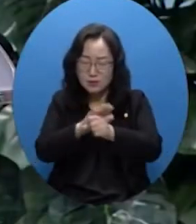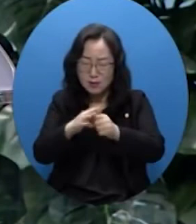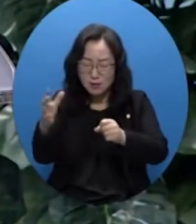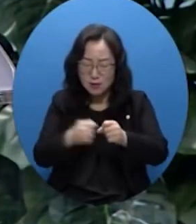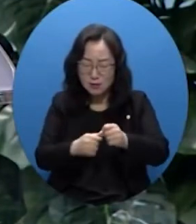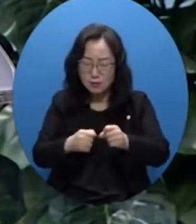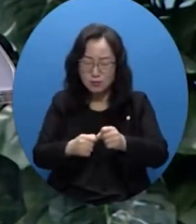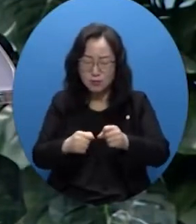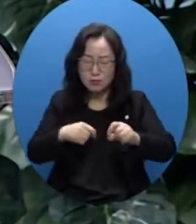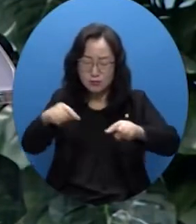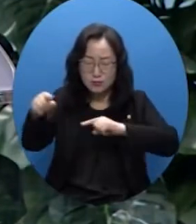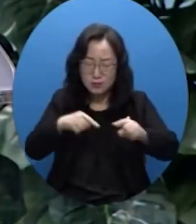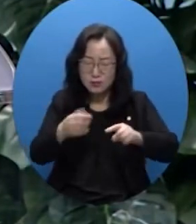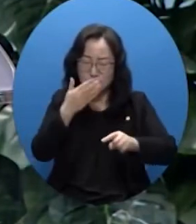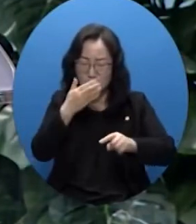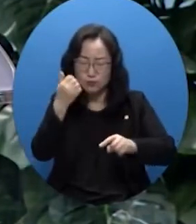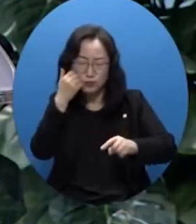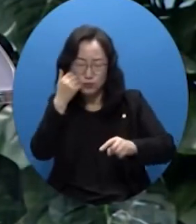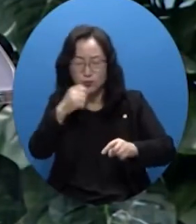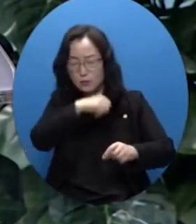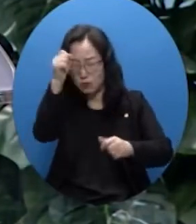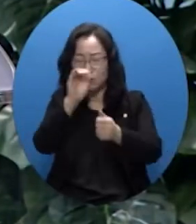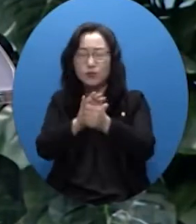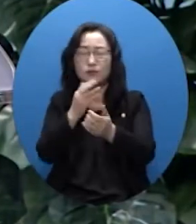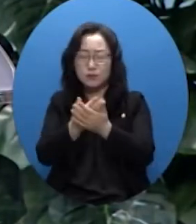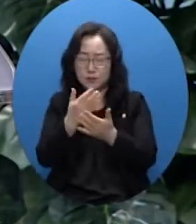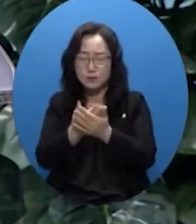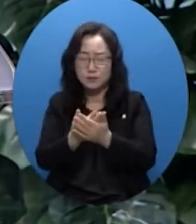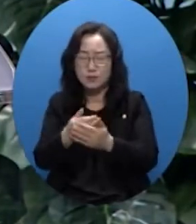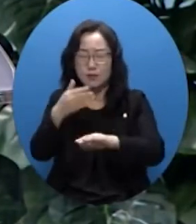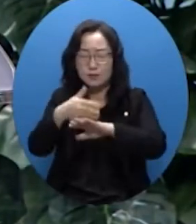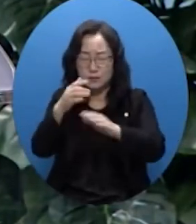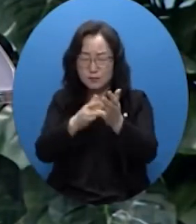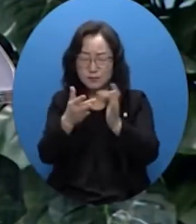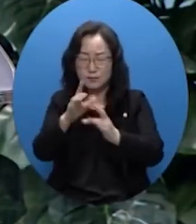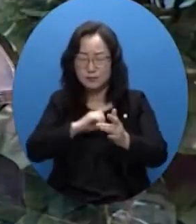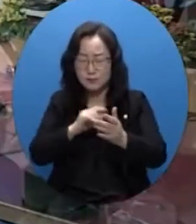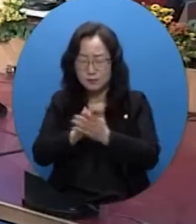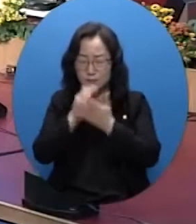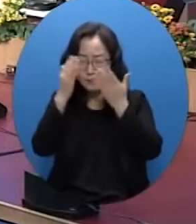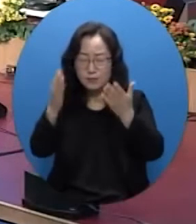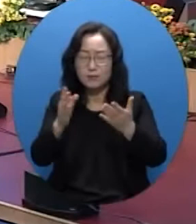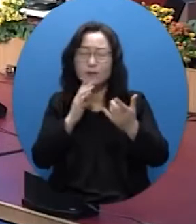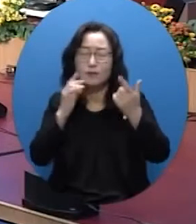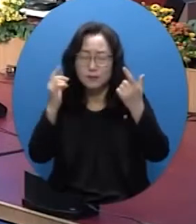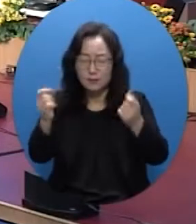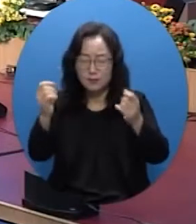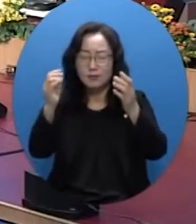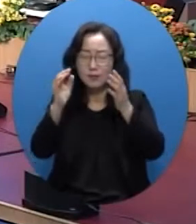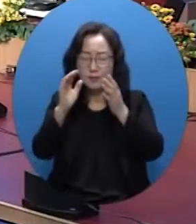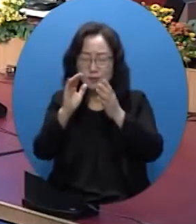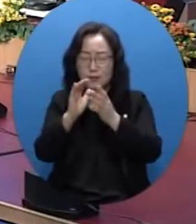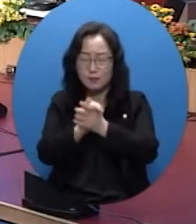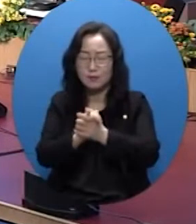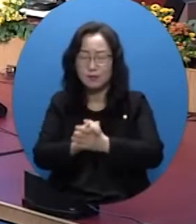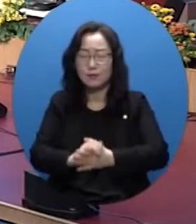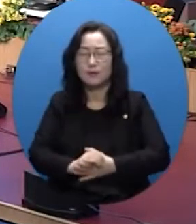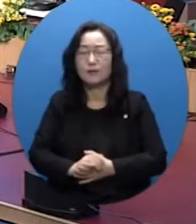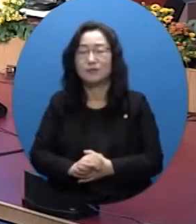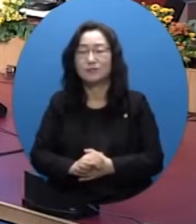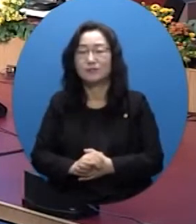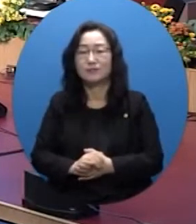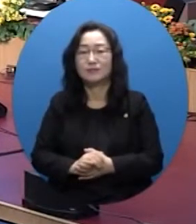있는 주저 지도다 를 세워 주시옵소서 감사 없고 예수님의 이름으로 기도 온리 없나이다 하면